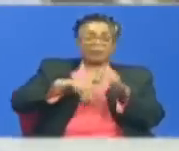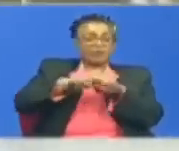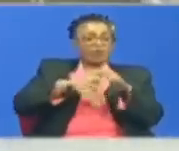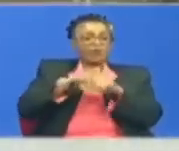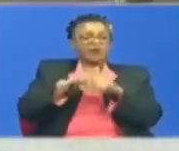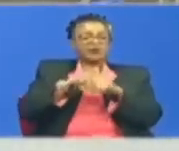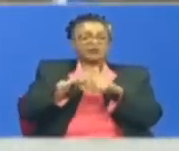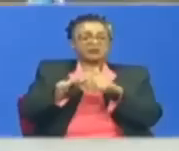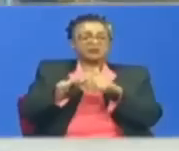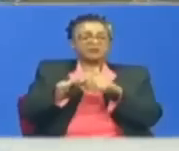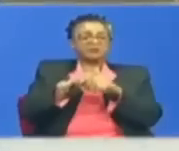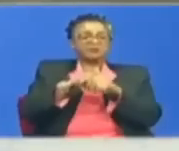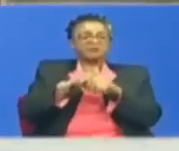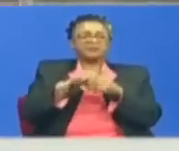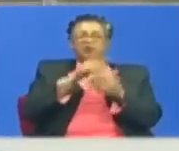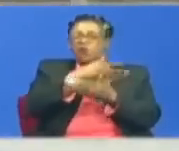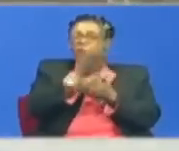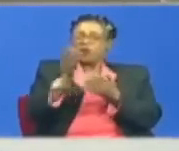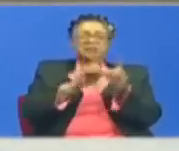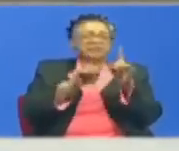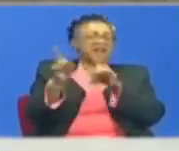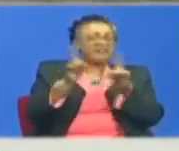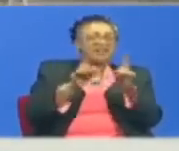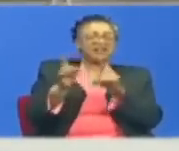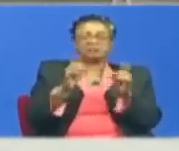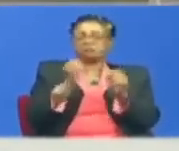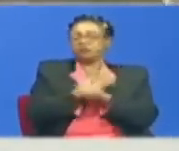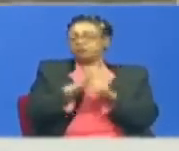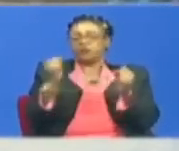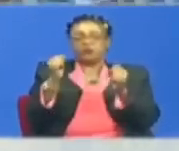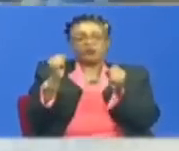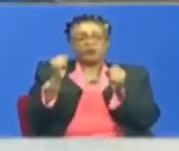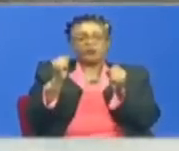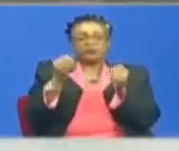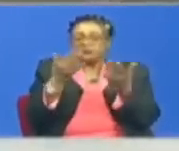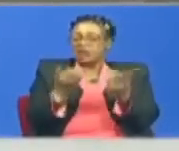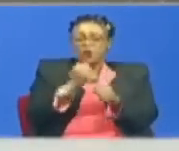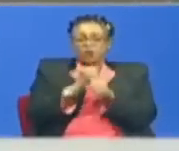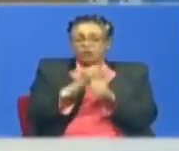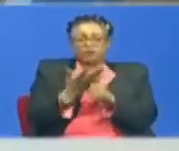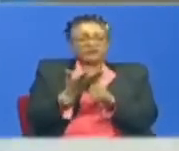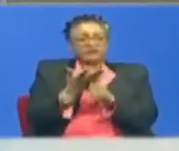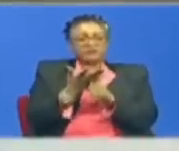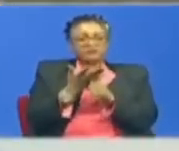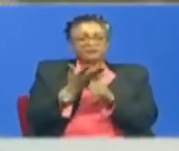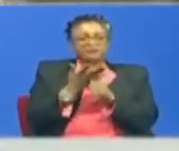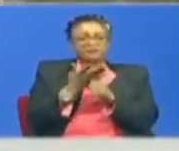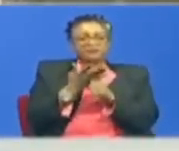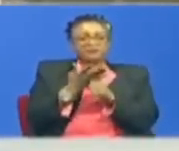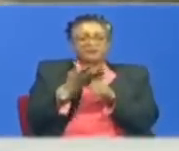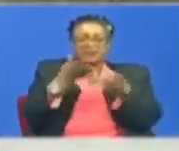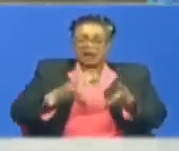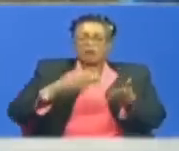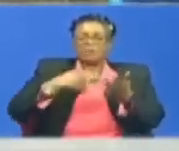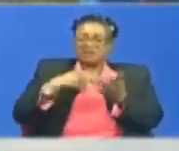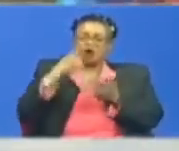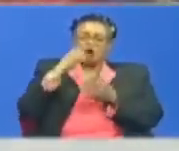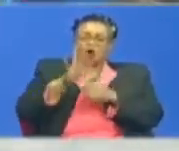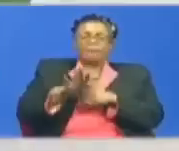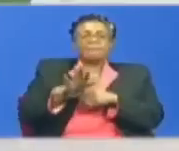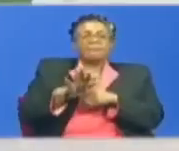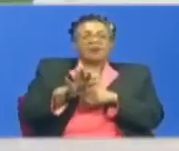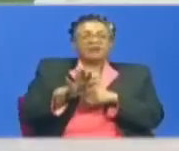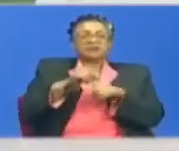teammate kucheza hizo magame ku travel na tuwezi kwa sasa unafanya nini sasa niko tu mtaani